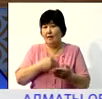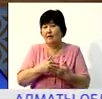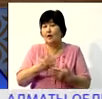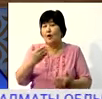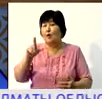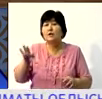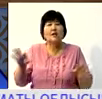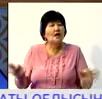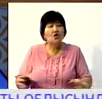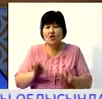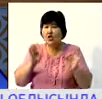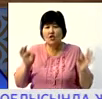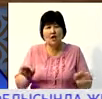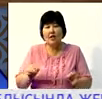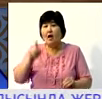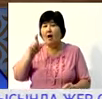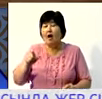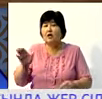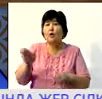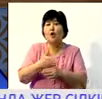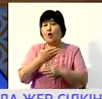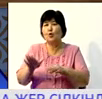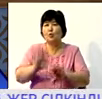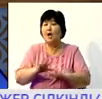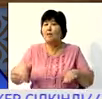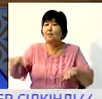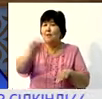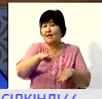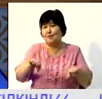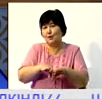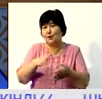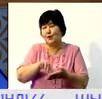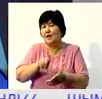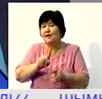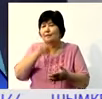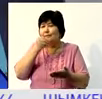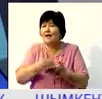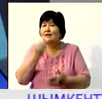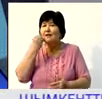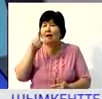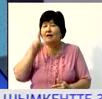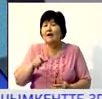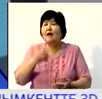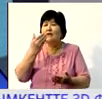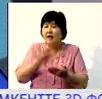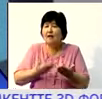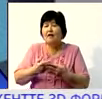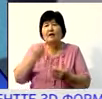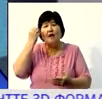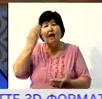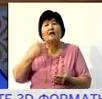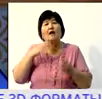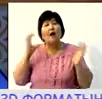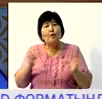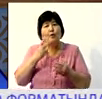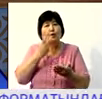кісі ешқашанда адамдарды бөліп жүрмейтін, бәрін бірдей көретін ең бір асыл қасиеті. Талай рет ақыл кеңесін алдық, қамқорлығын